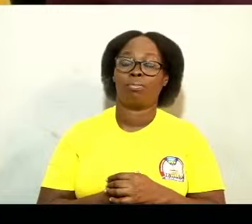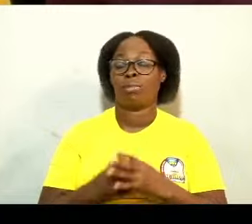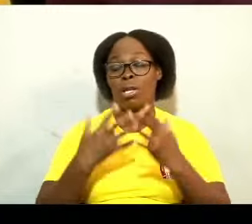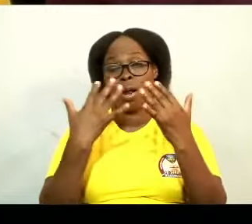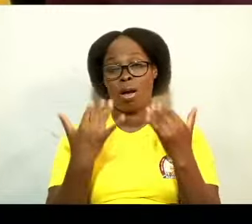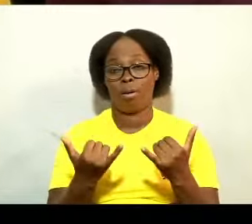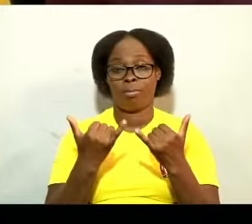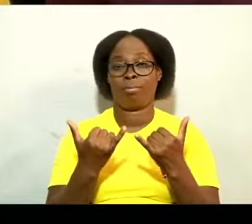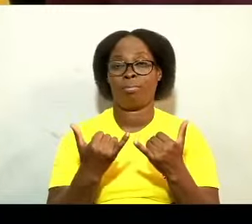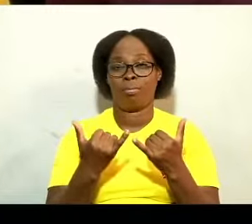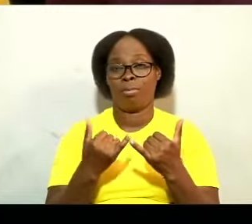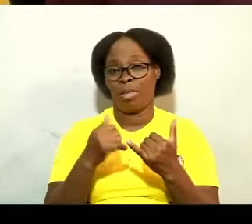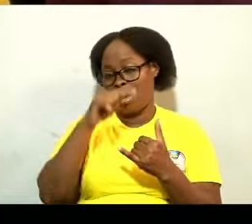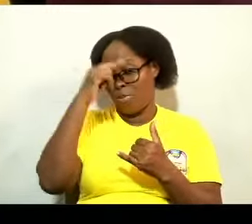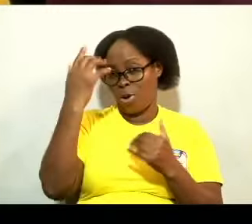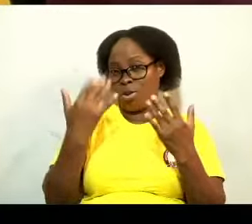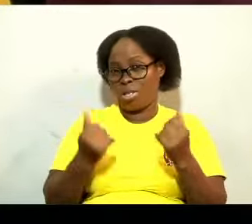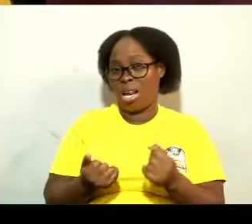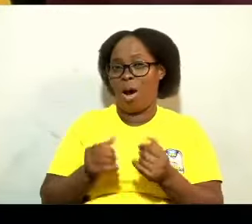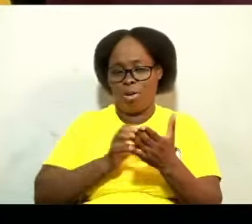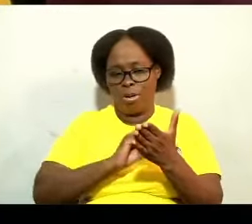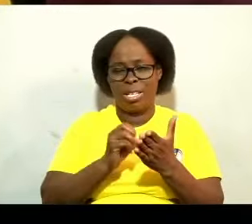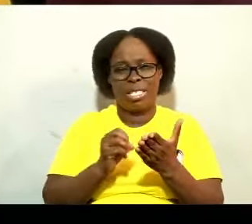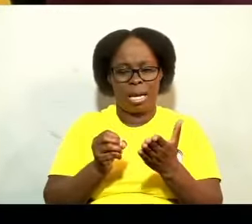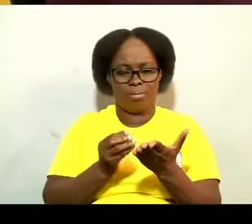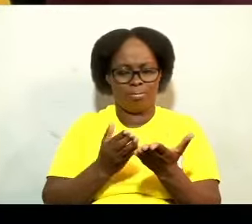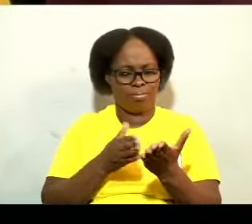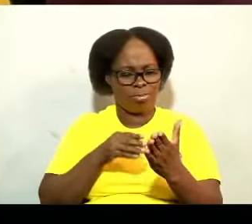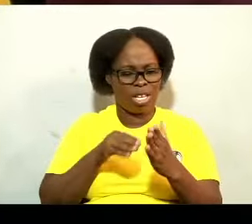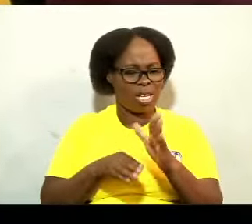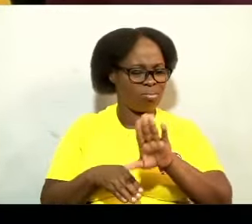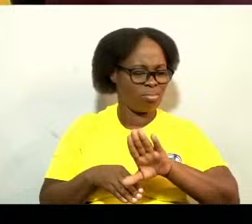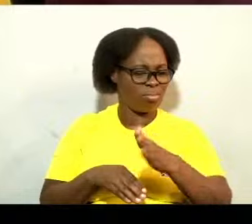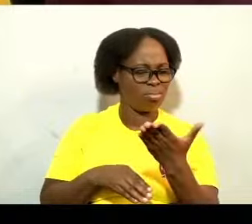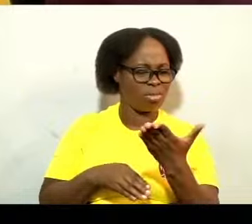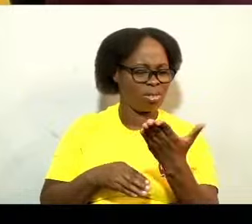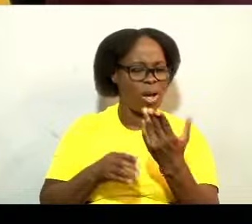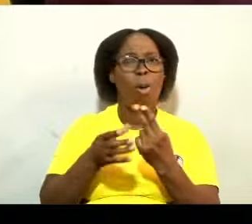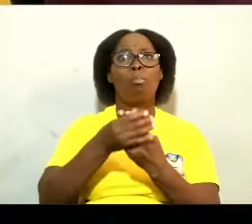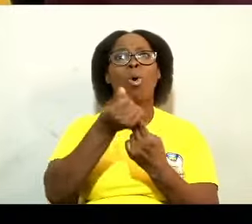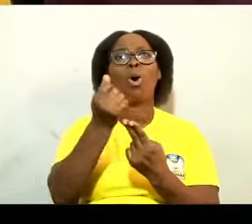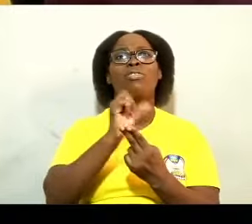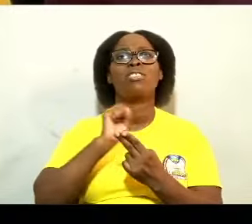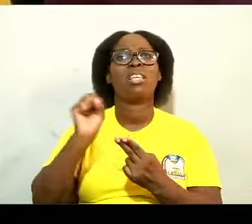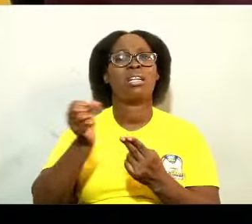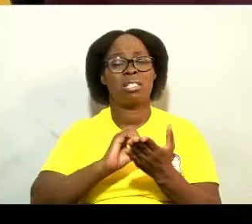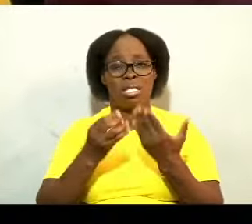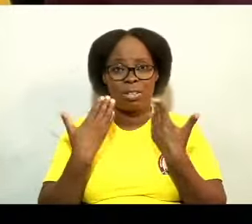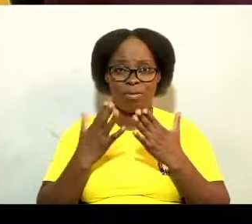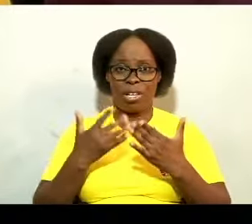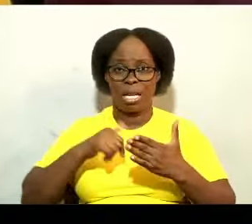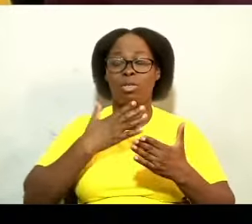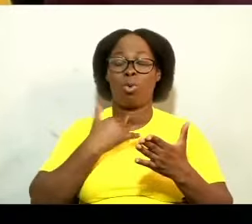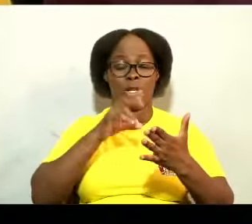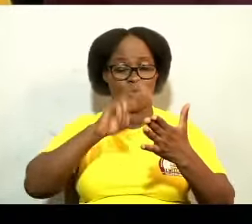Sasa kwa kuwa zimechorwa ndani na nje, tuzisome zilivyochorwa.